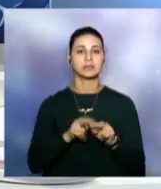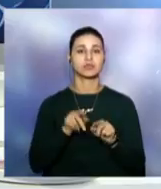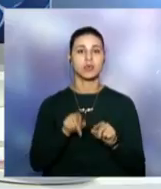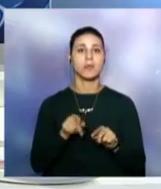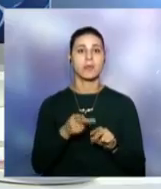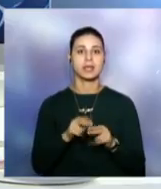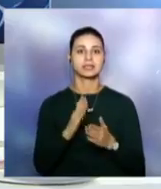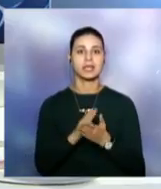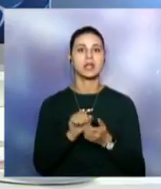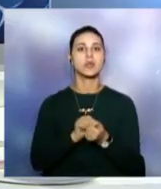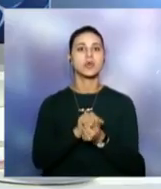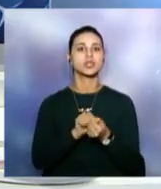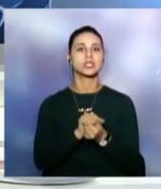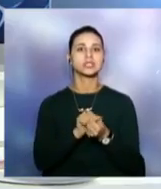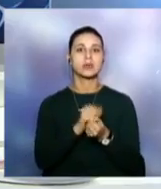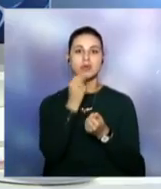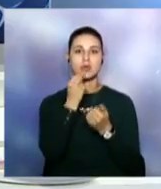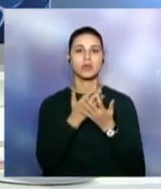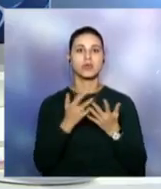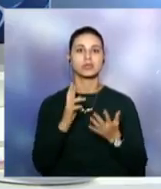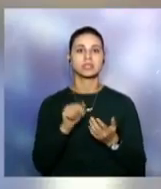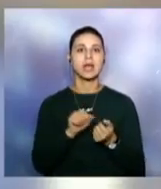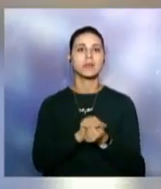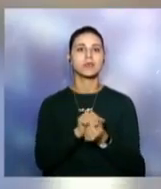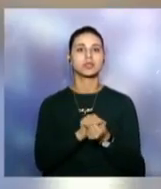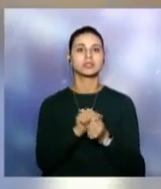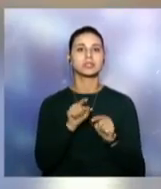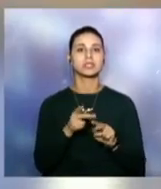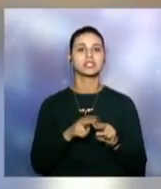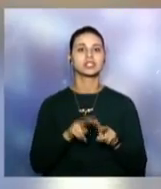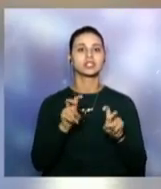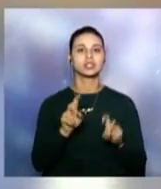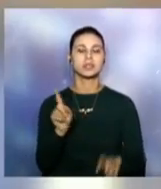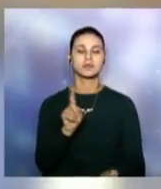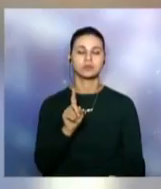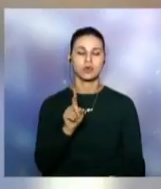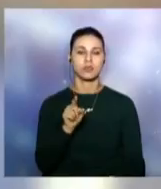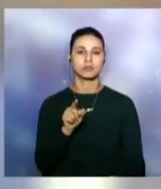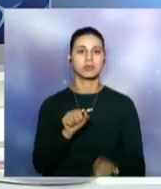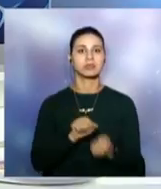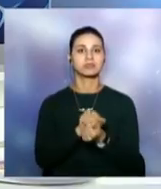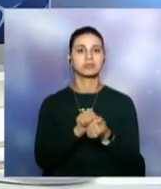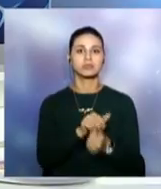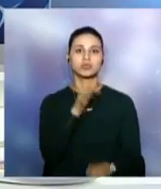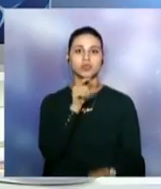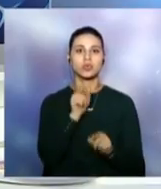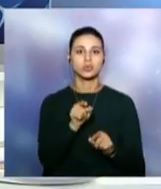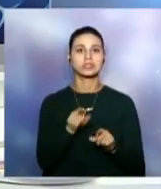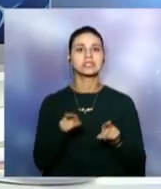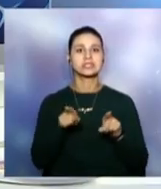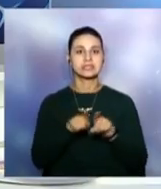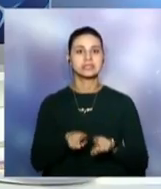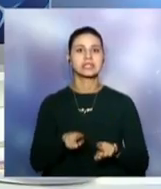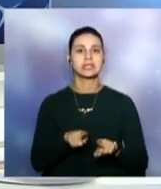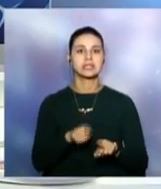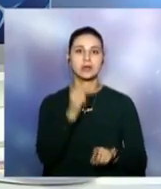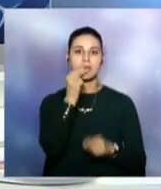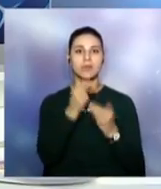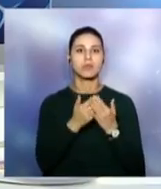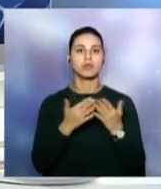არის პროცესირებული პროდუქტები და პროცესირებული პროდუქტი ნიშნავს იმას, რომ ტექნოლოგიური დამუშავების პროცესში ისეთი